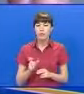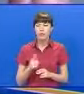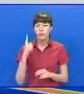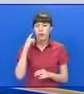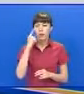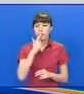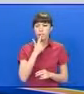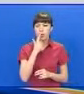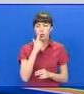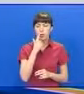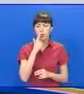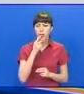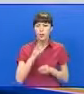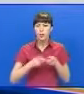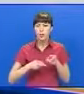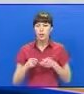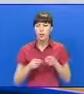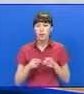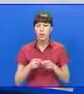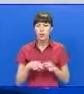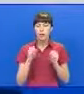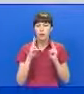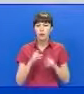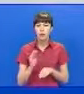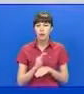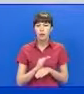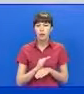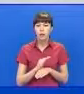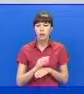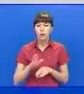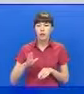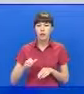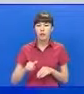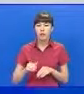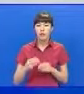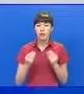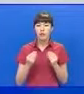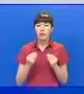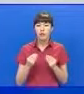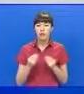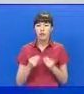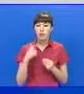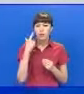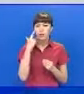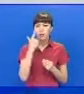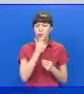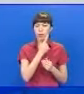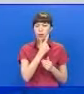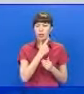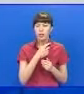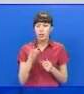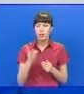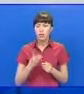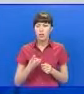мұрынға ота жасауға маманды қосайын деп отырмыз. Одан кейін тағы бір жақсылығымыз көз. Көзге